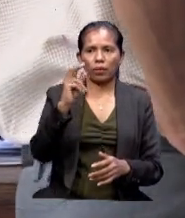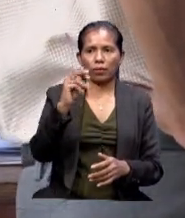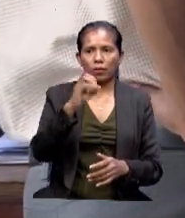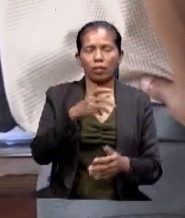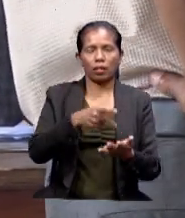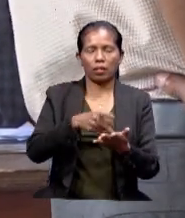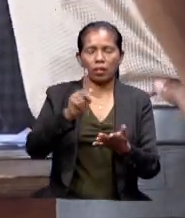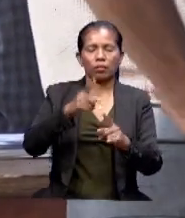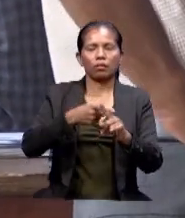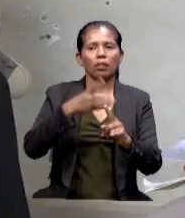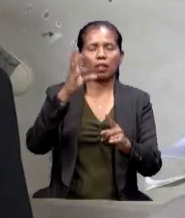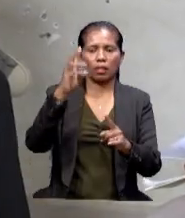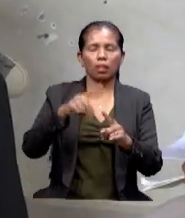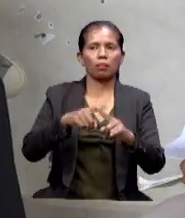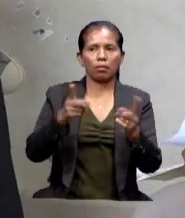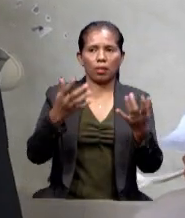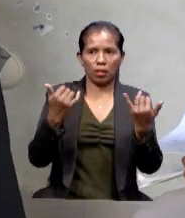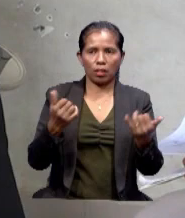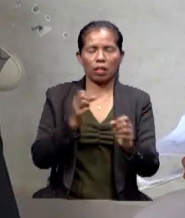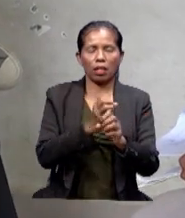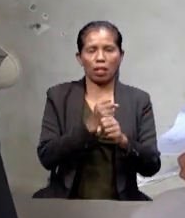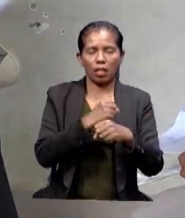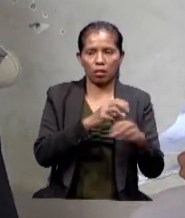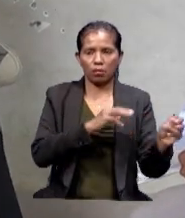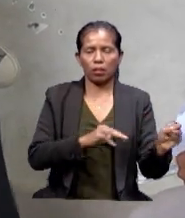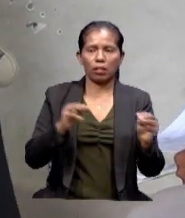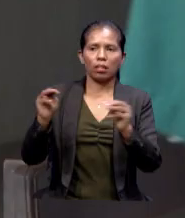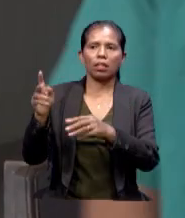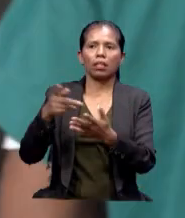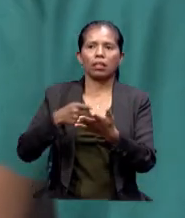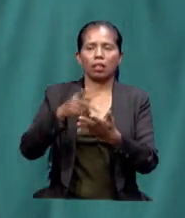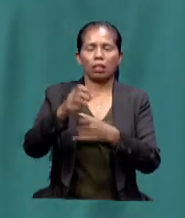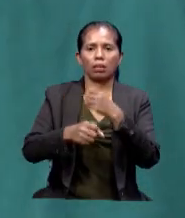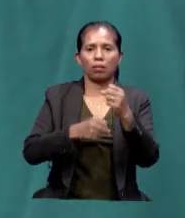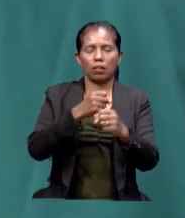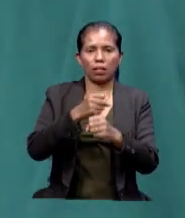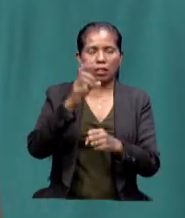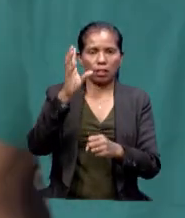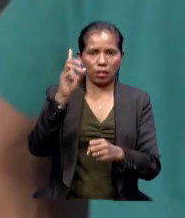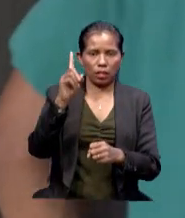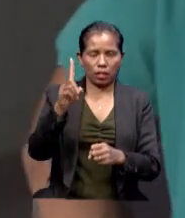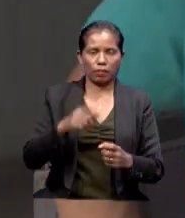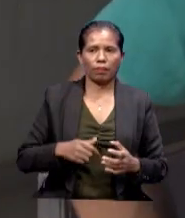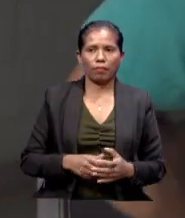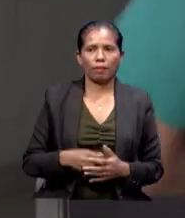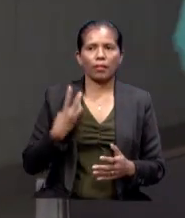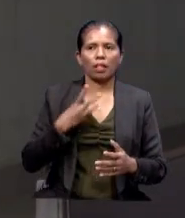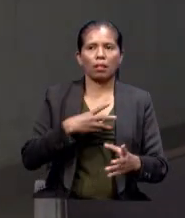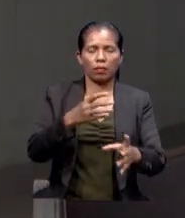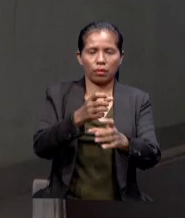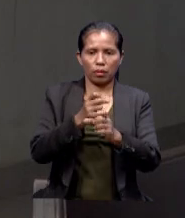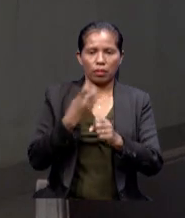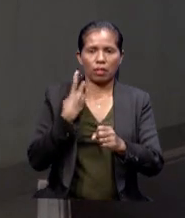ba fulang nendeit mai be agora hal mudansa selu ba tinan idanian. Tane ma kadizam yang fotine